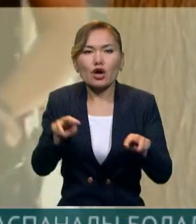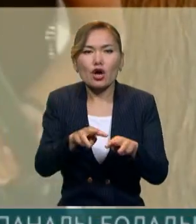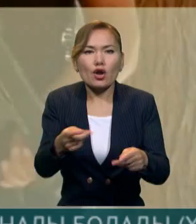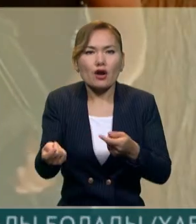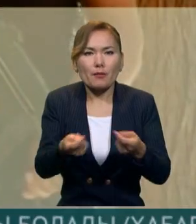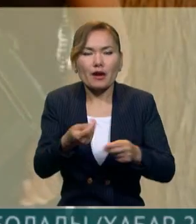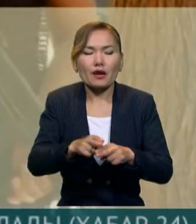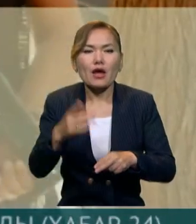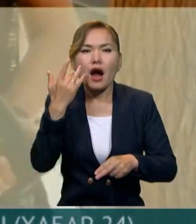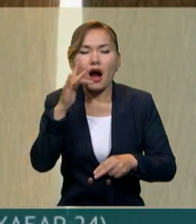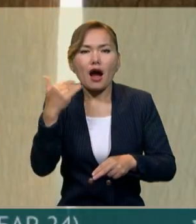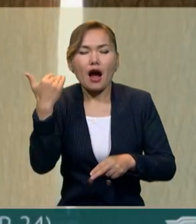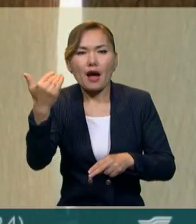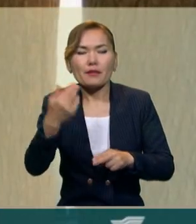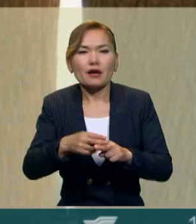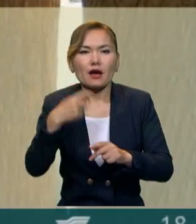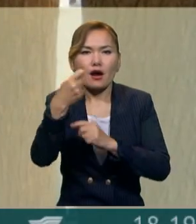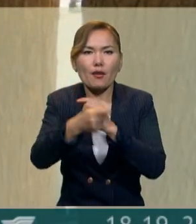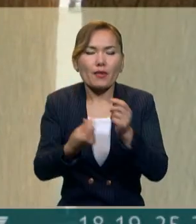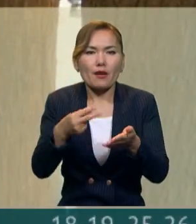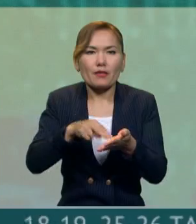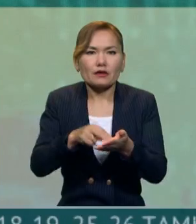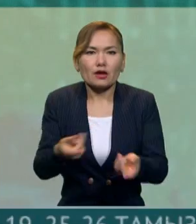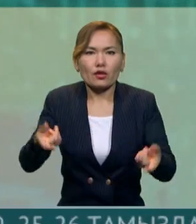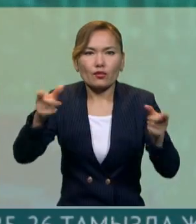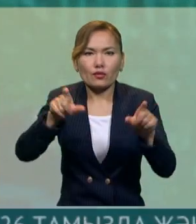де бірқатар америкалық тауарларға баж салығын көтерген.